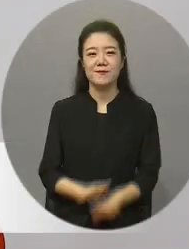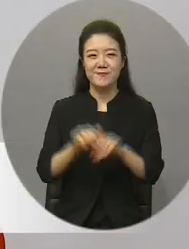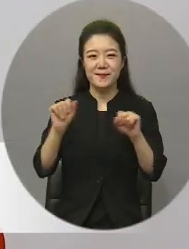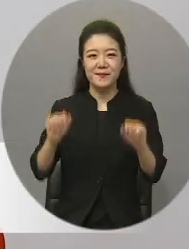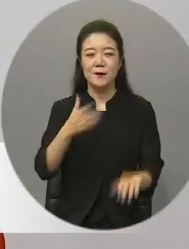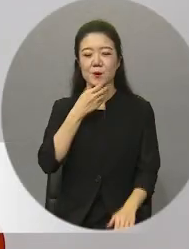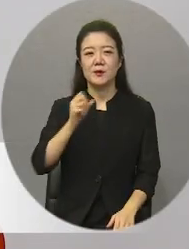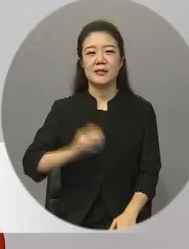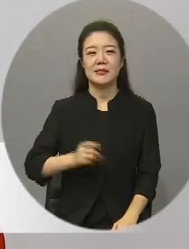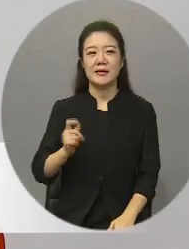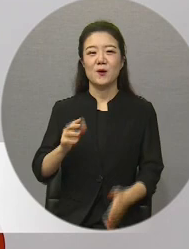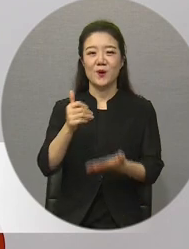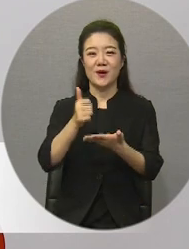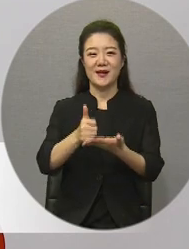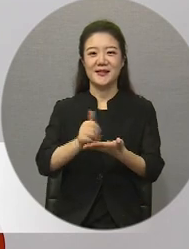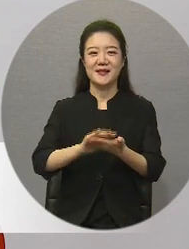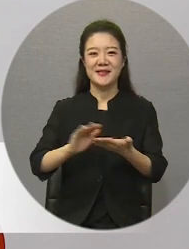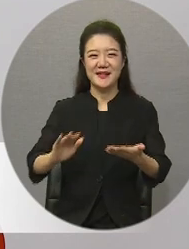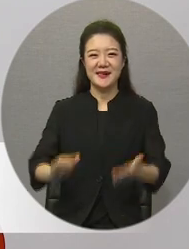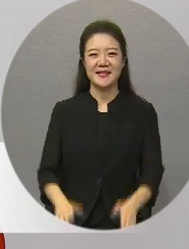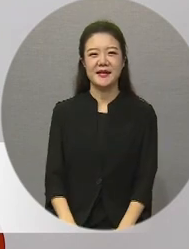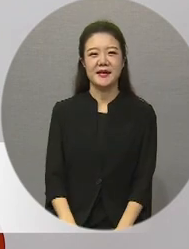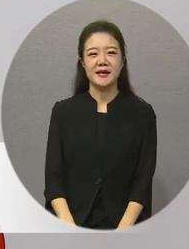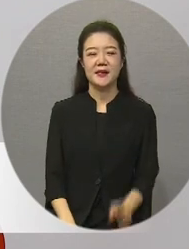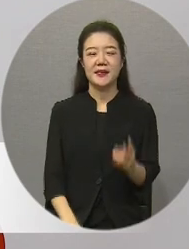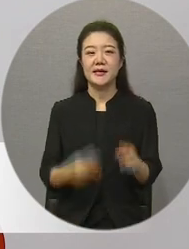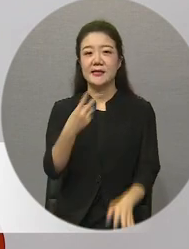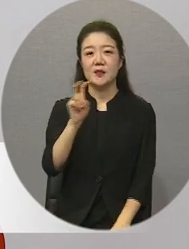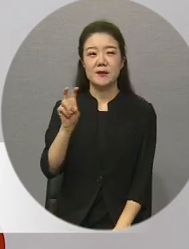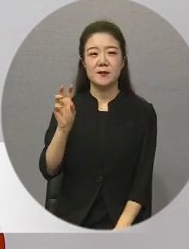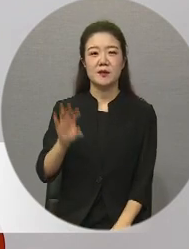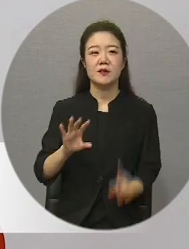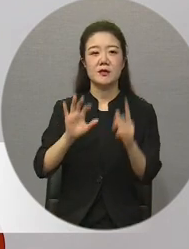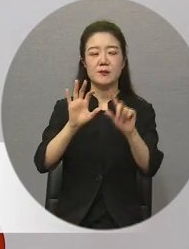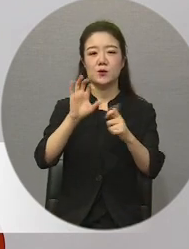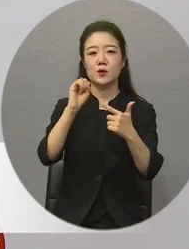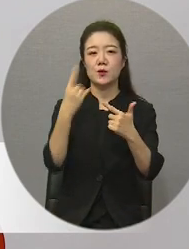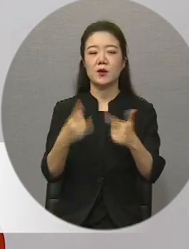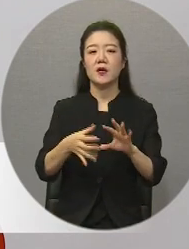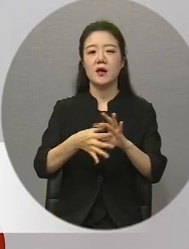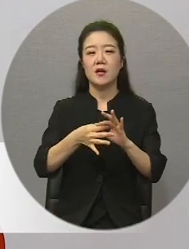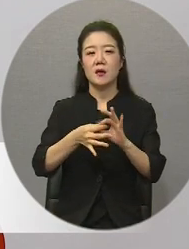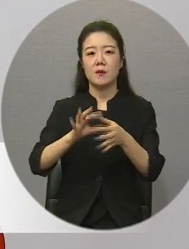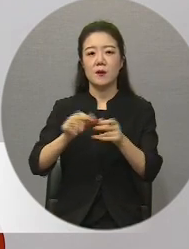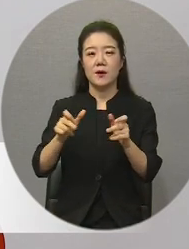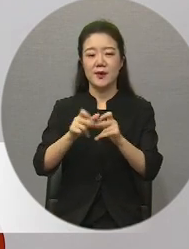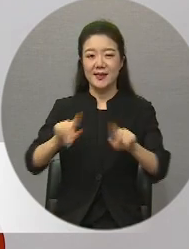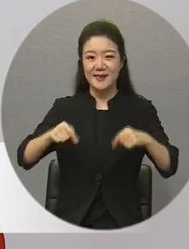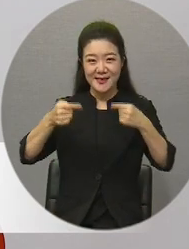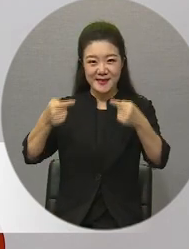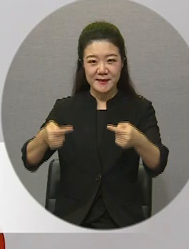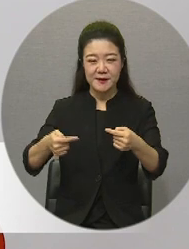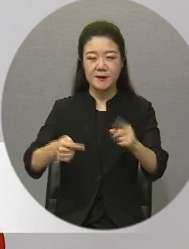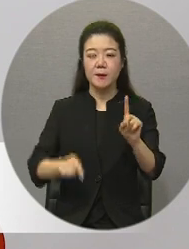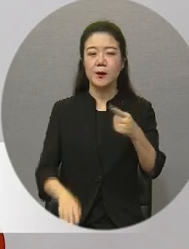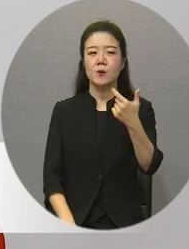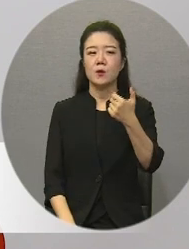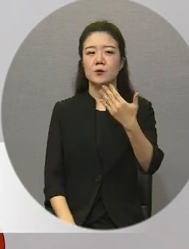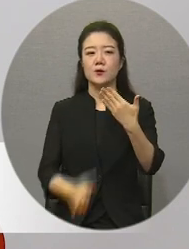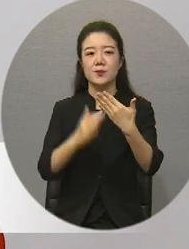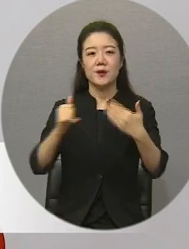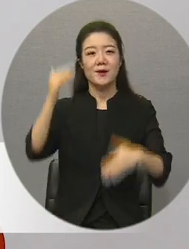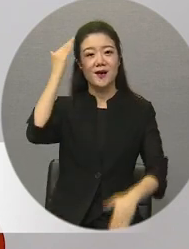안녕하십니까. 보건복지부 장관 권덕철입니다. 2020년 제16회 도쿄 패럴림픽에 참가하는